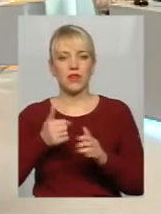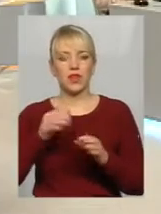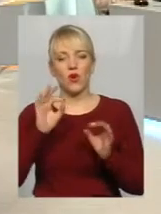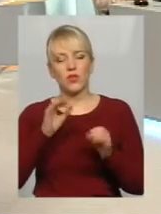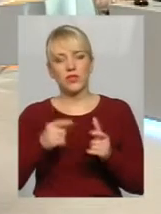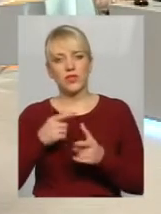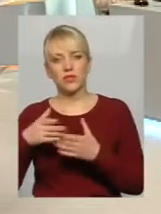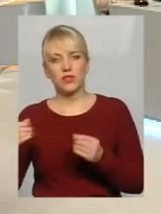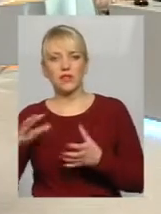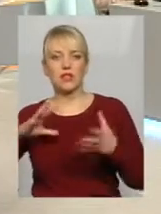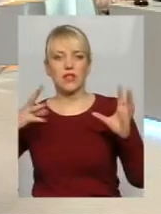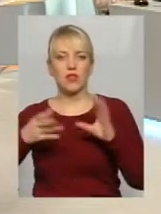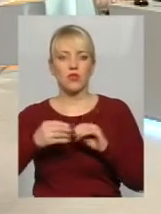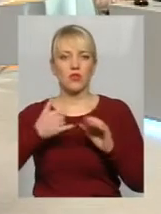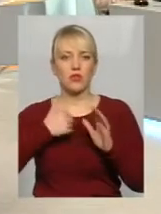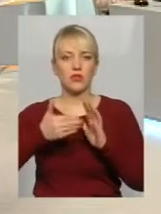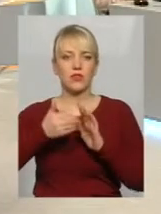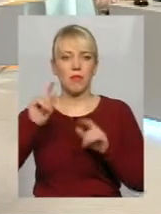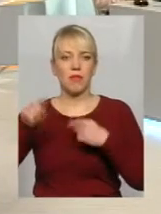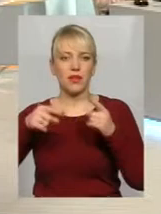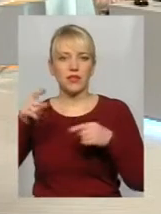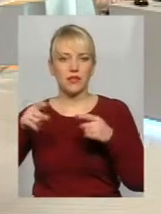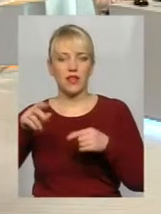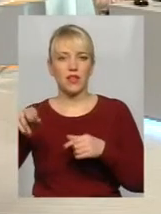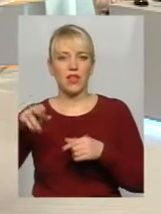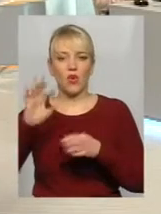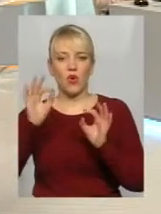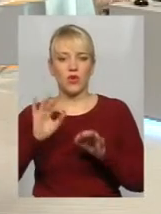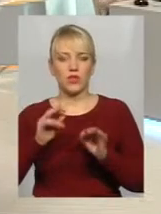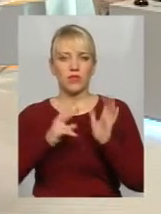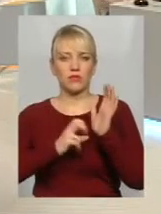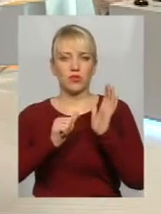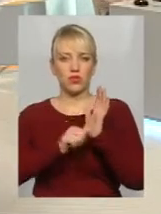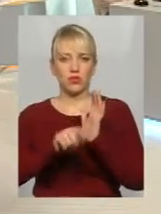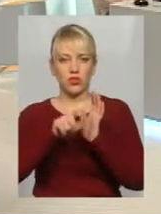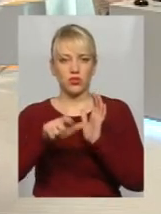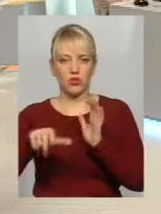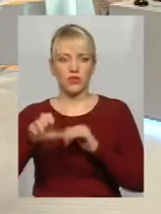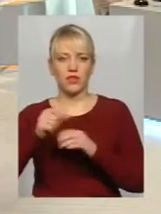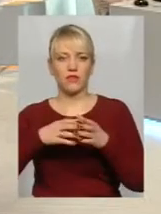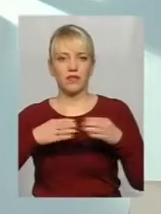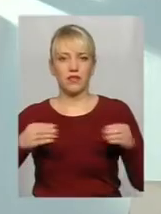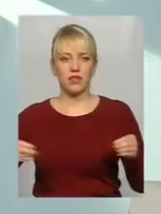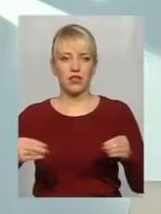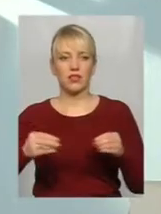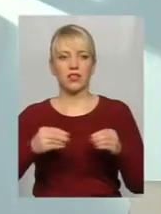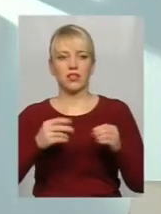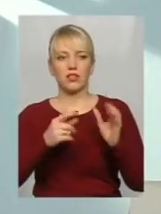призвали за осінні. Це 670 чоловік, і за весняни